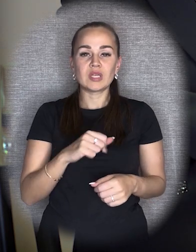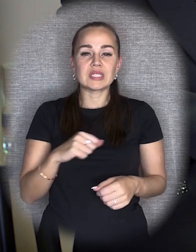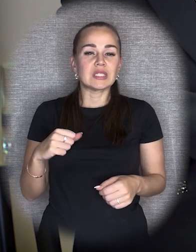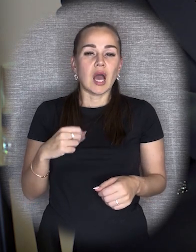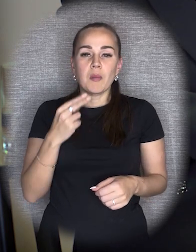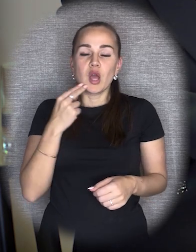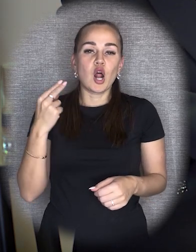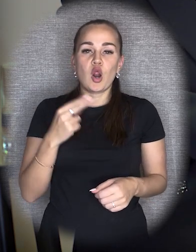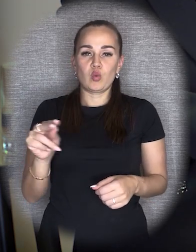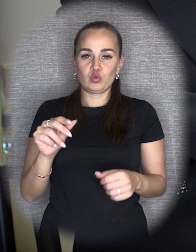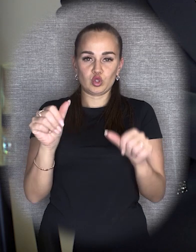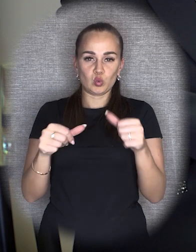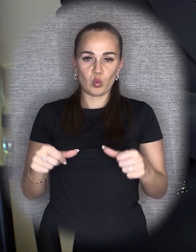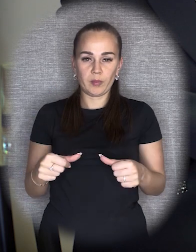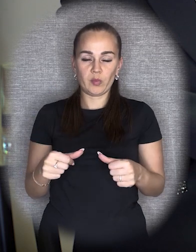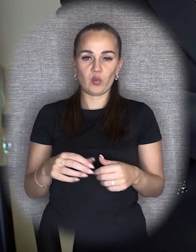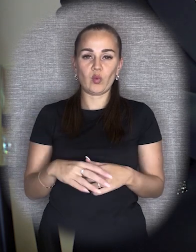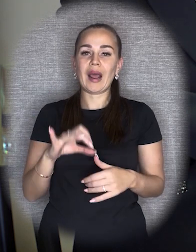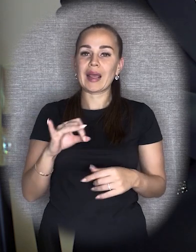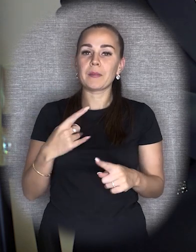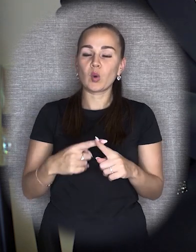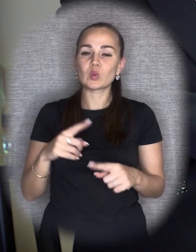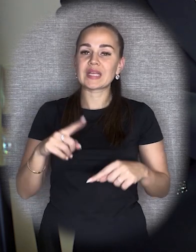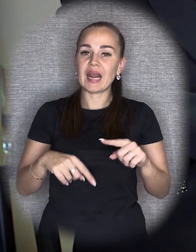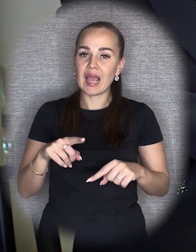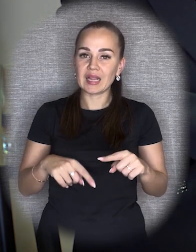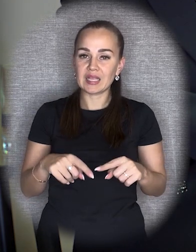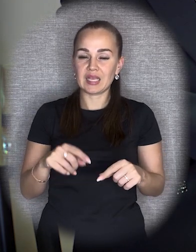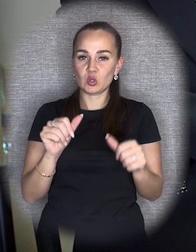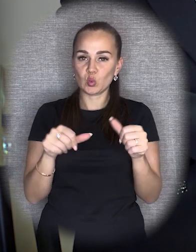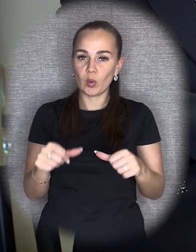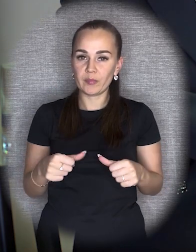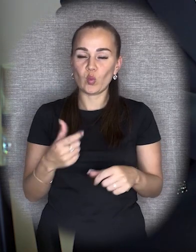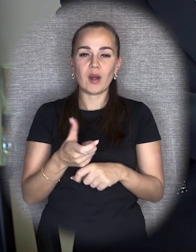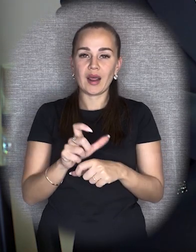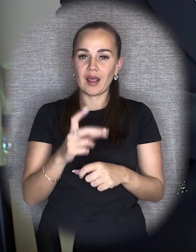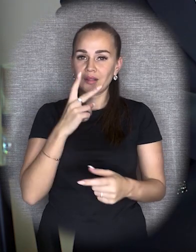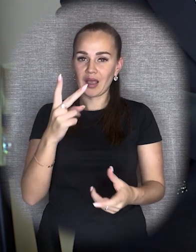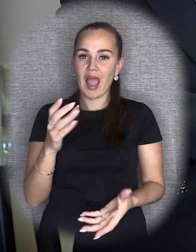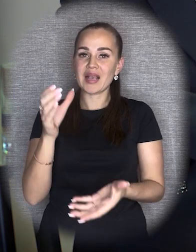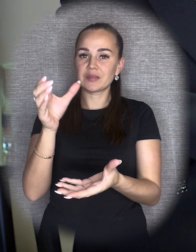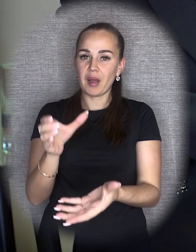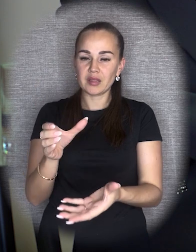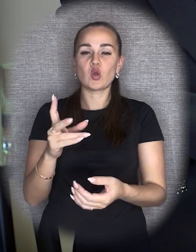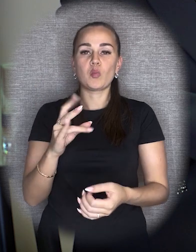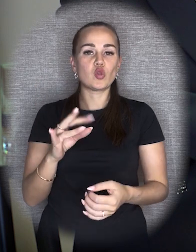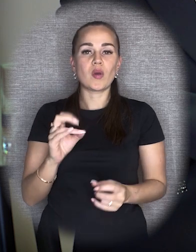лучшие вещи или редкие вещи, как, например, редко экспонируемые, но не менее талантливые